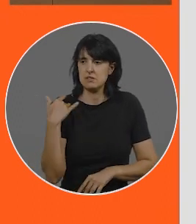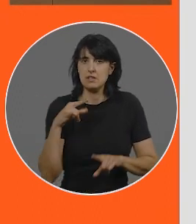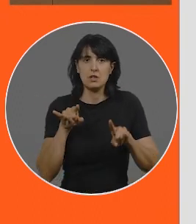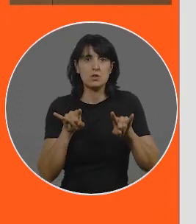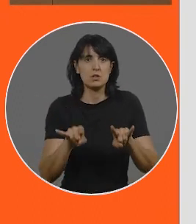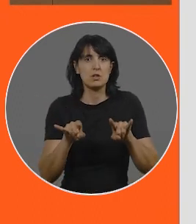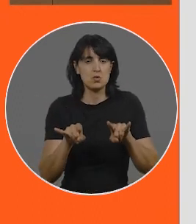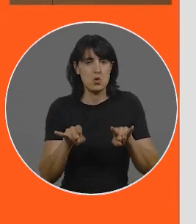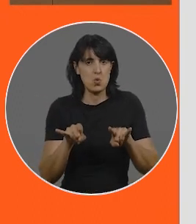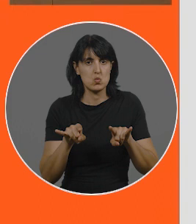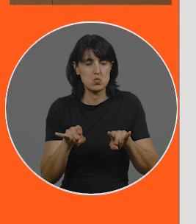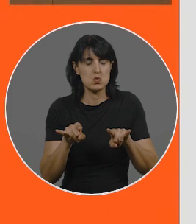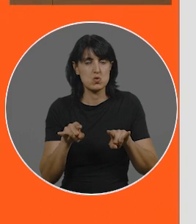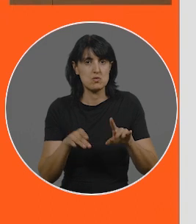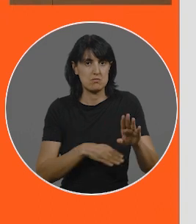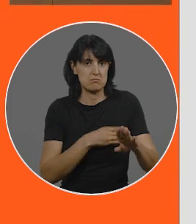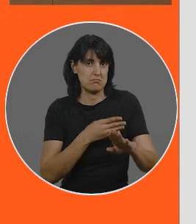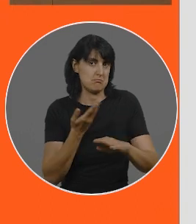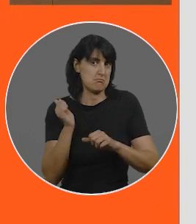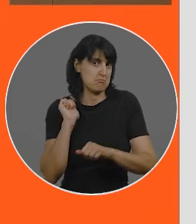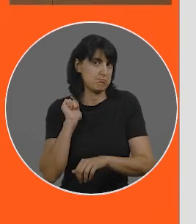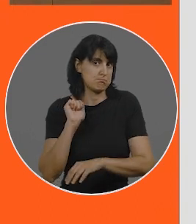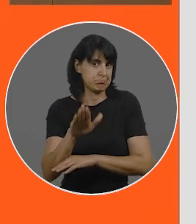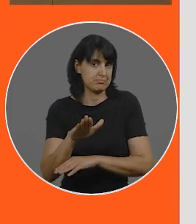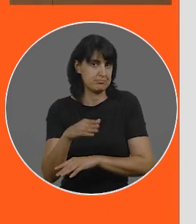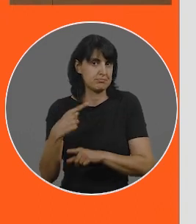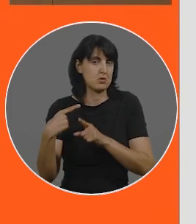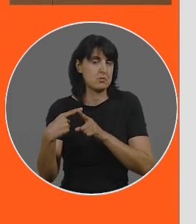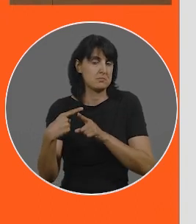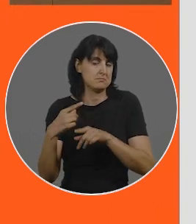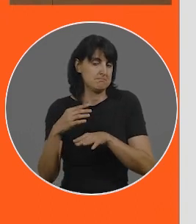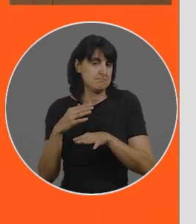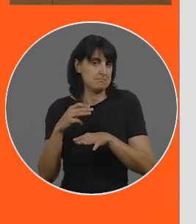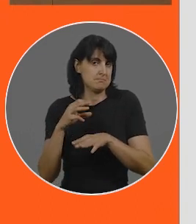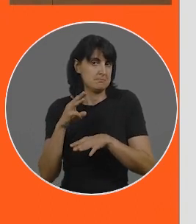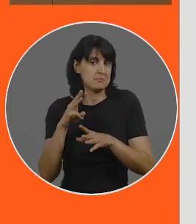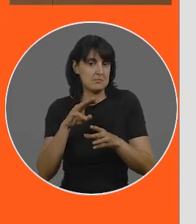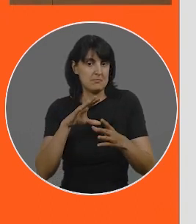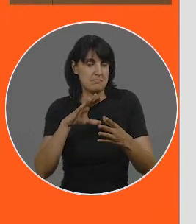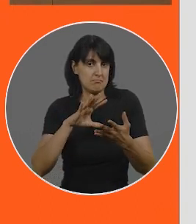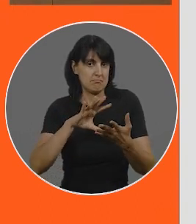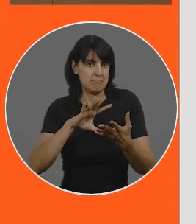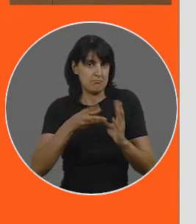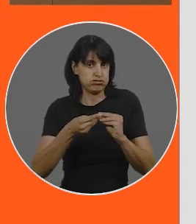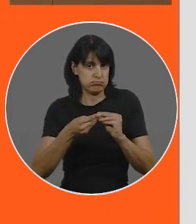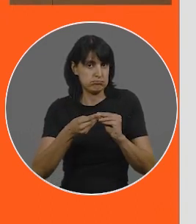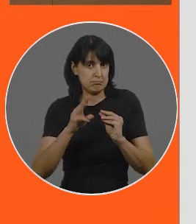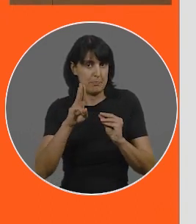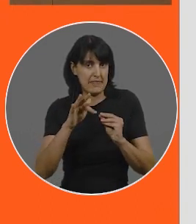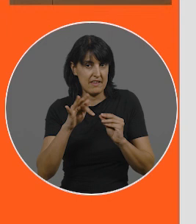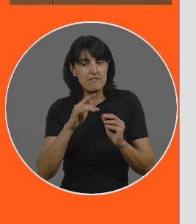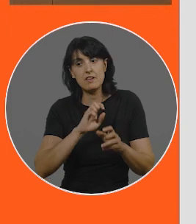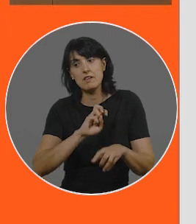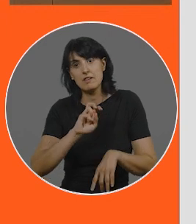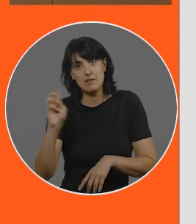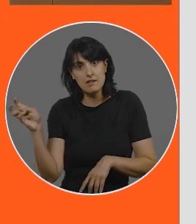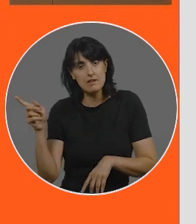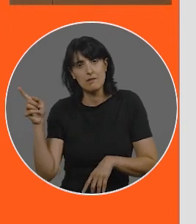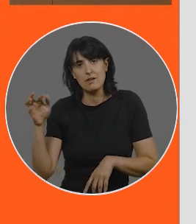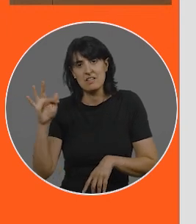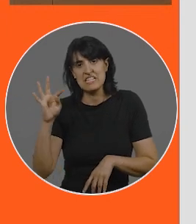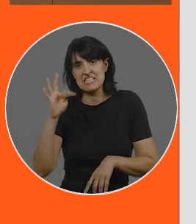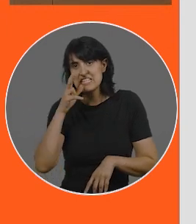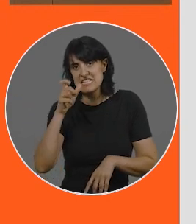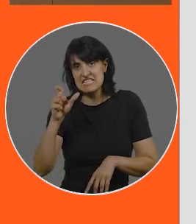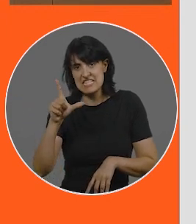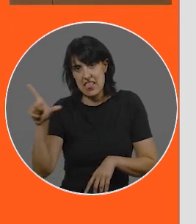el dilluns va ser, Txell, li vaig enviar aquesta presentació, la vaig convertir a PDF, la vaig fer accessible i li vaig enviar a la Txell, li vaig dir, perquè ara parlarem